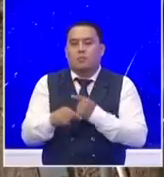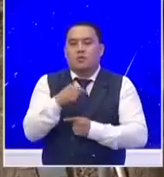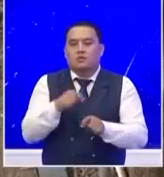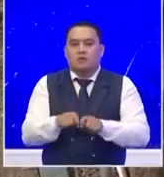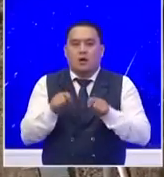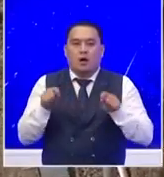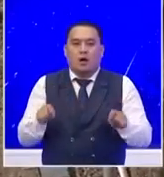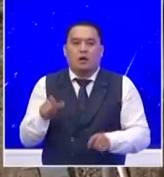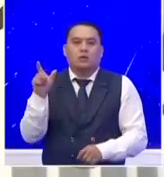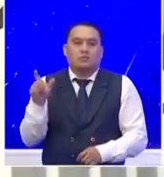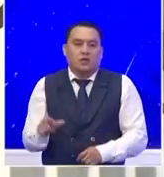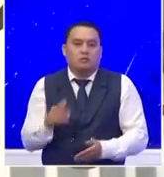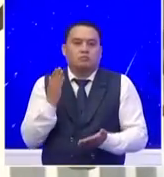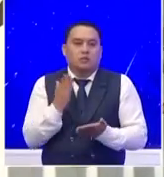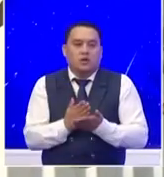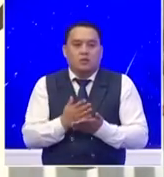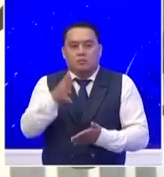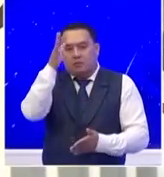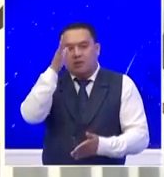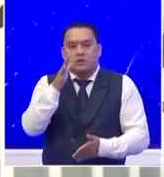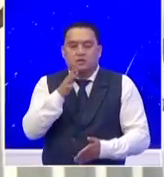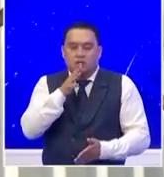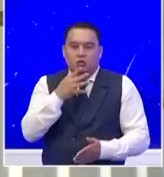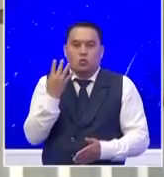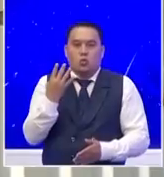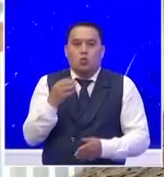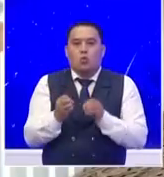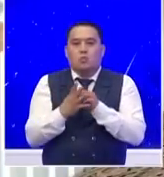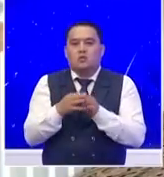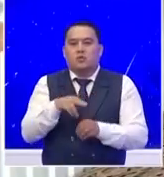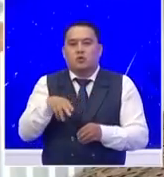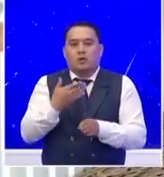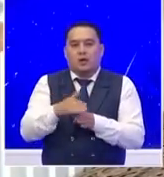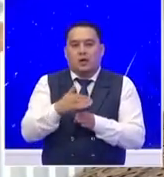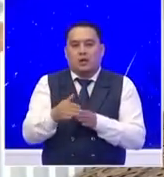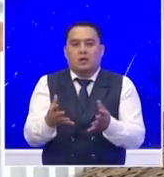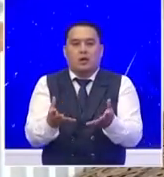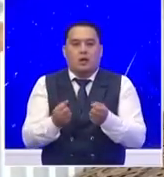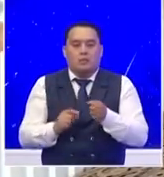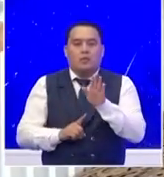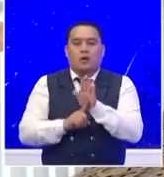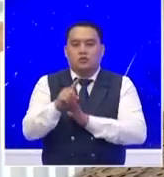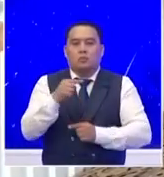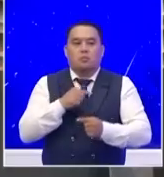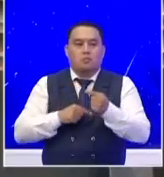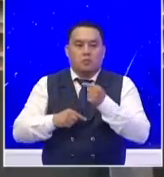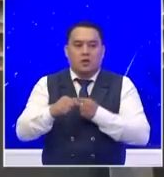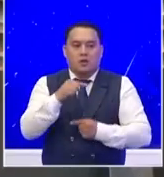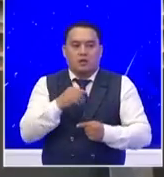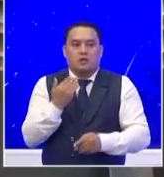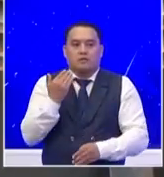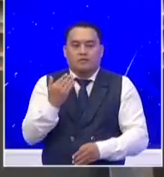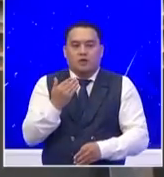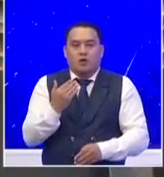жатқан азаматтар бар. Биылғы 5 айда 4 адам 15 миллион теңге шағын несие алып іс бастаған. Солардың бірі Нұрасыл